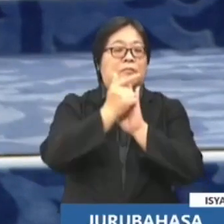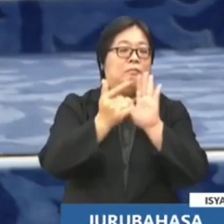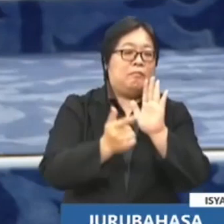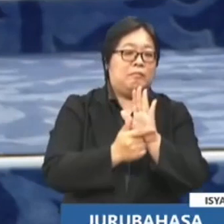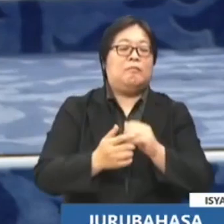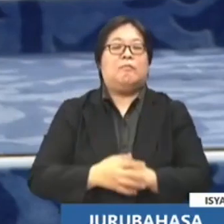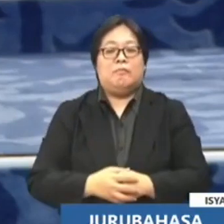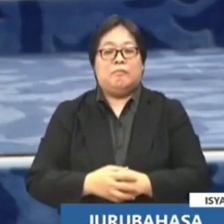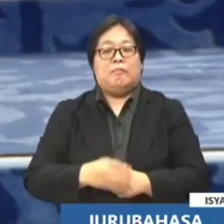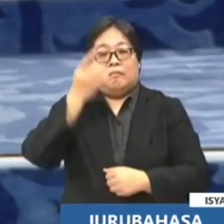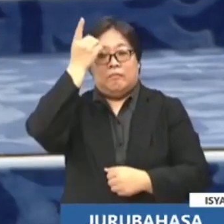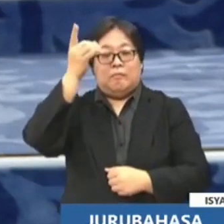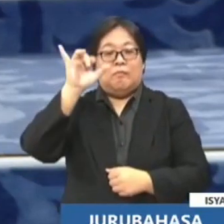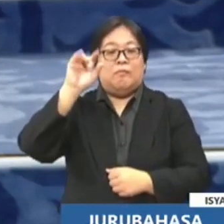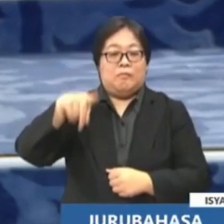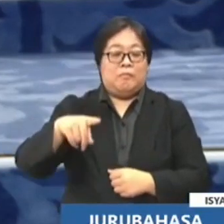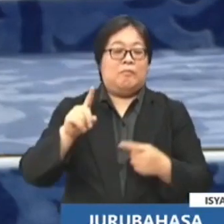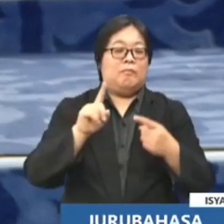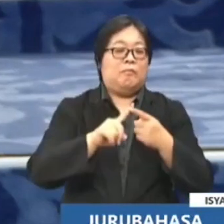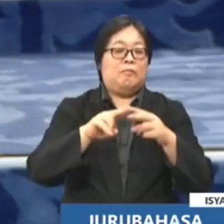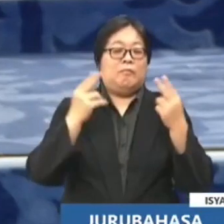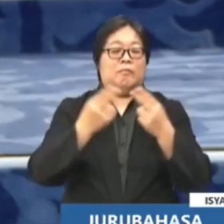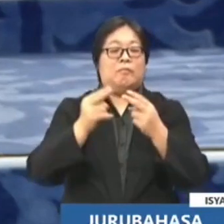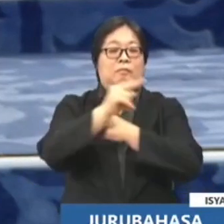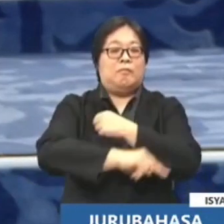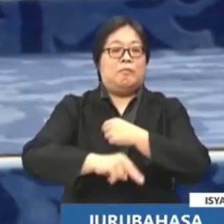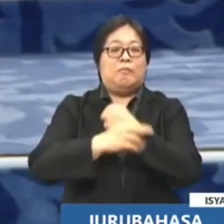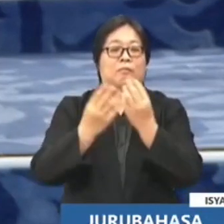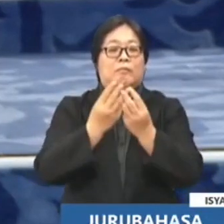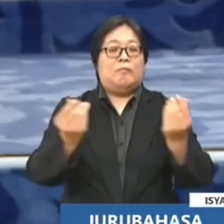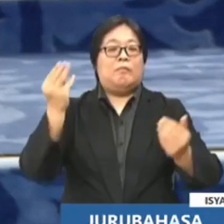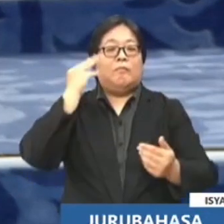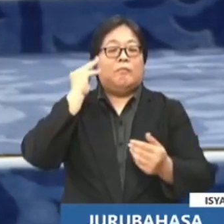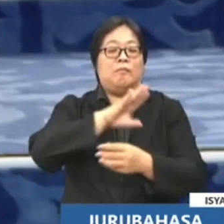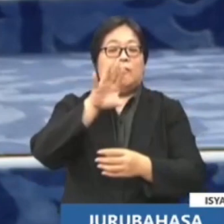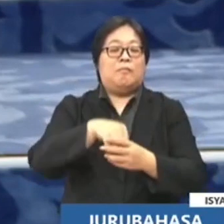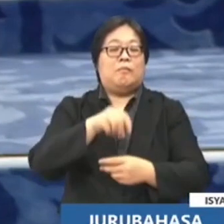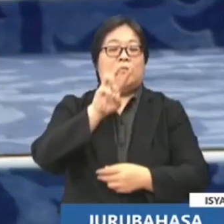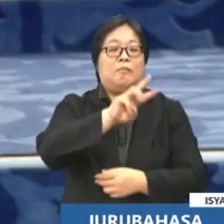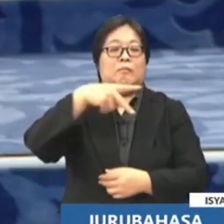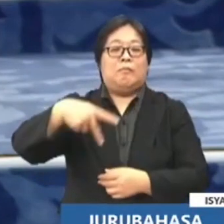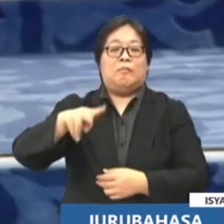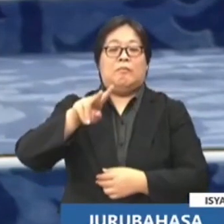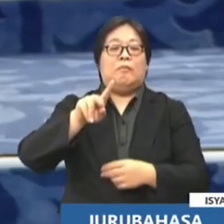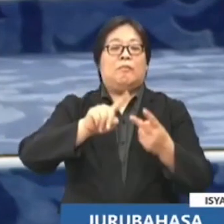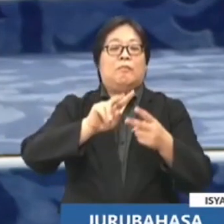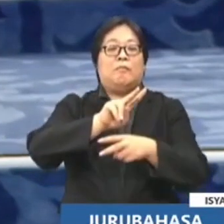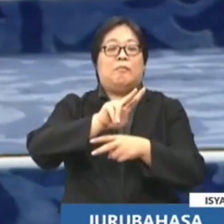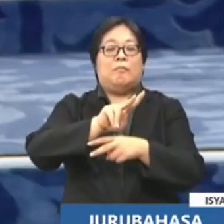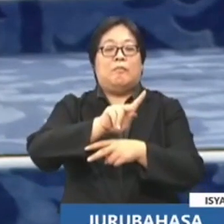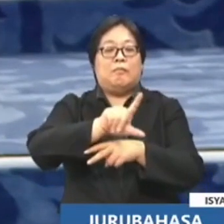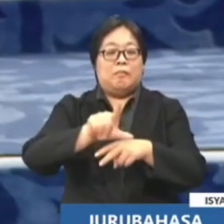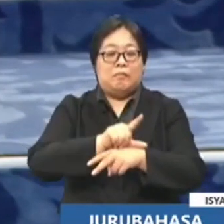yaitu 1 m2 unit negeri-negeri Tanah Melayu termasuk wilayah Persekutuan Kuala Lumpur Labuhan dan